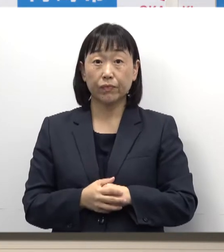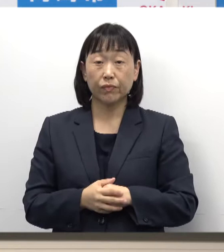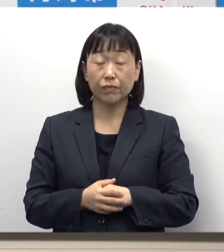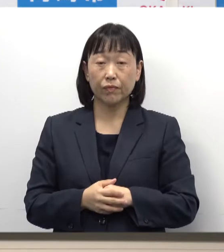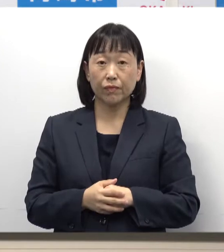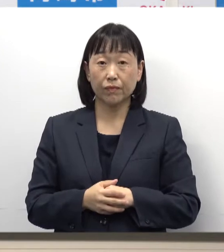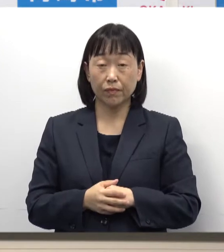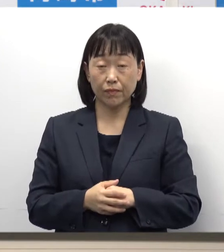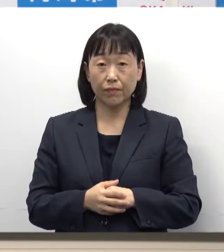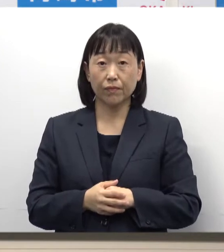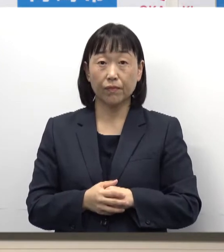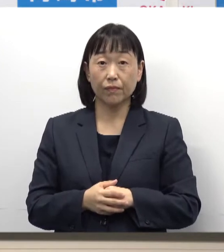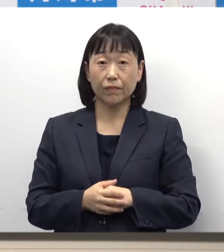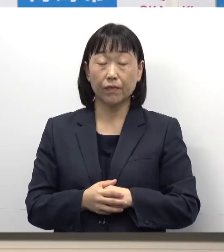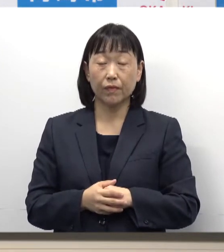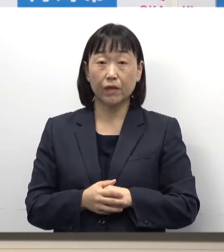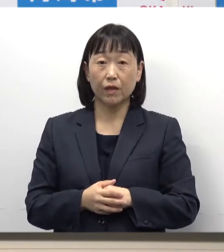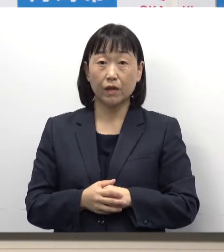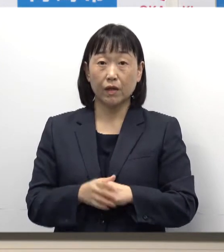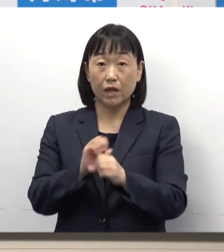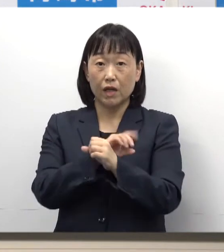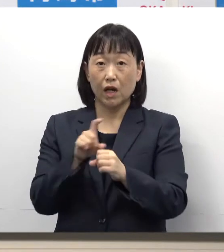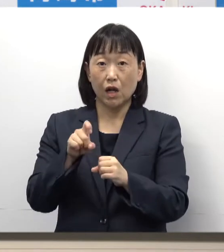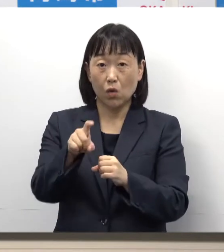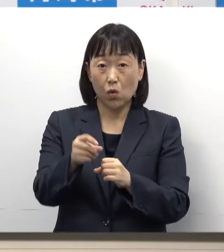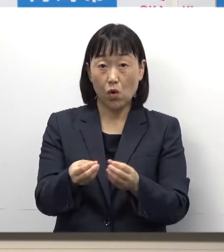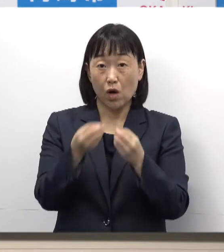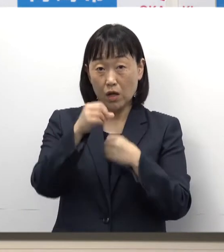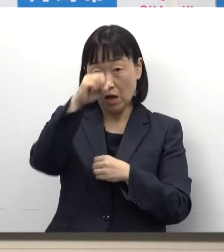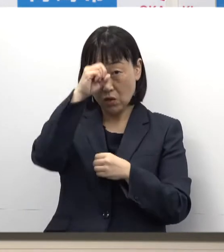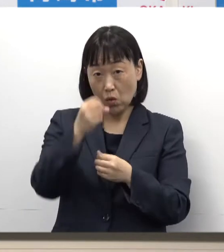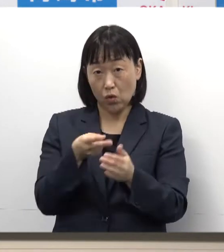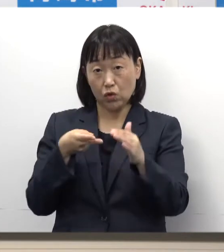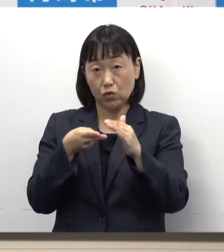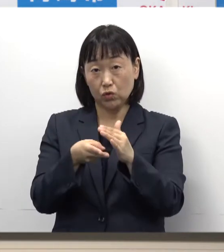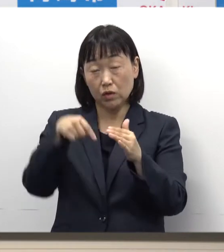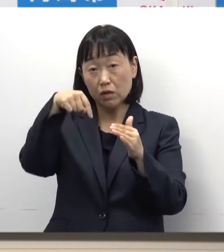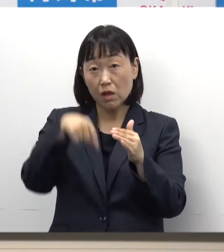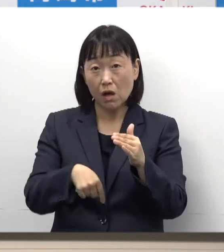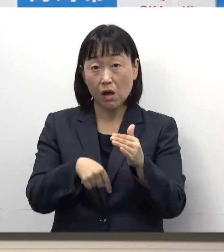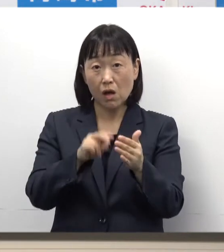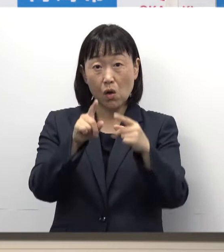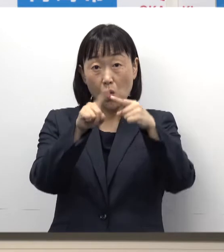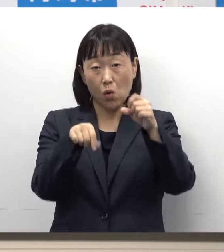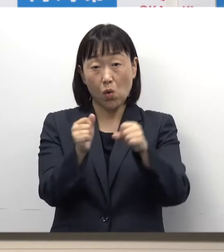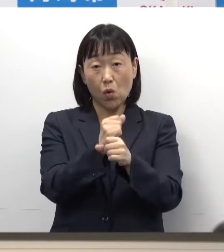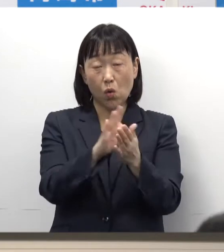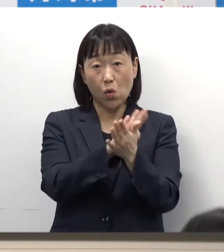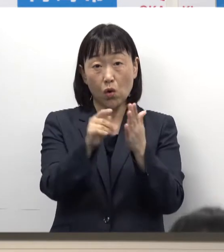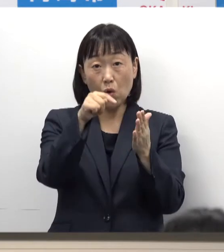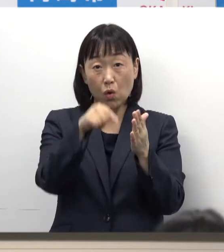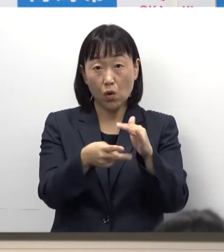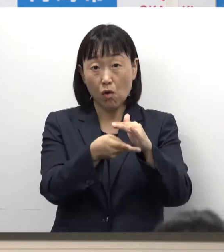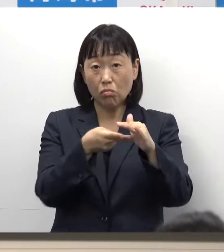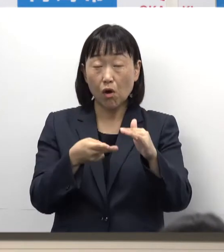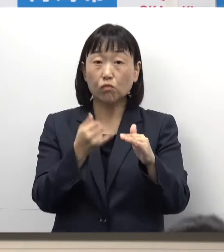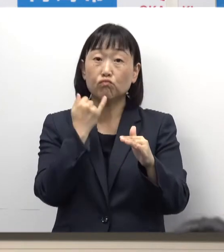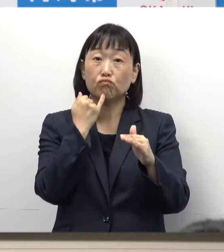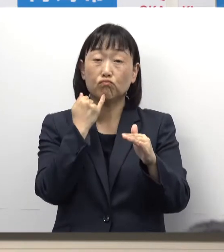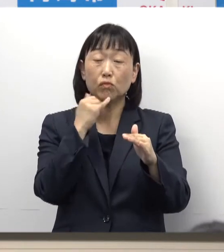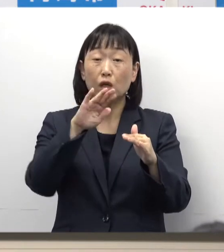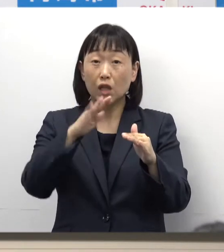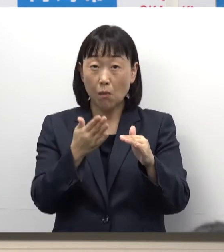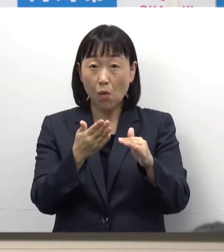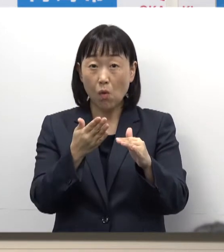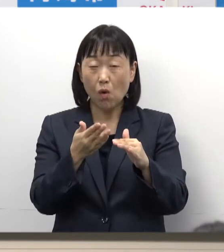ございます新が多忙なウイルス感染症の入院患者のうち厚生労働省の退院基準を満たすもののキス